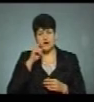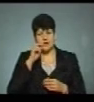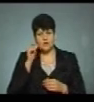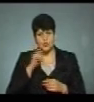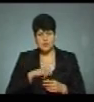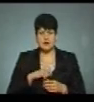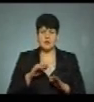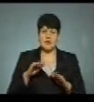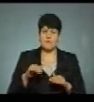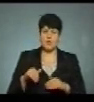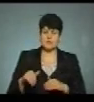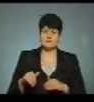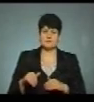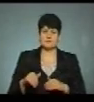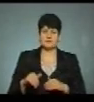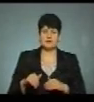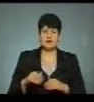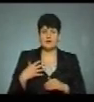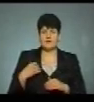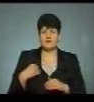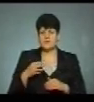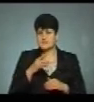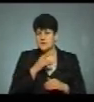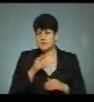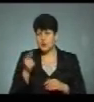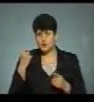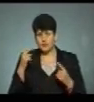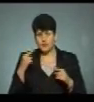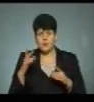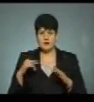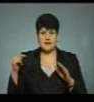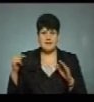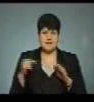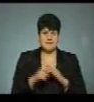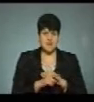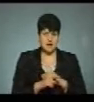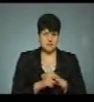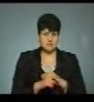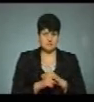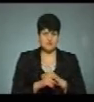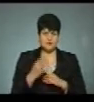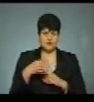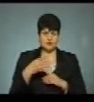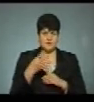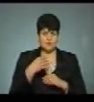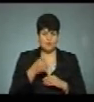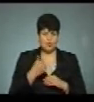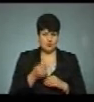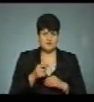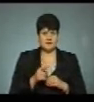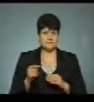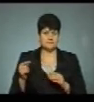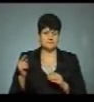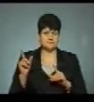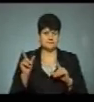і потім львівський період його творчості, і далі еміграція. В 44-му році він